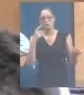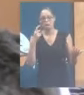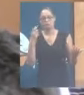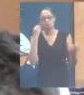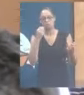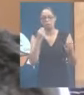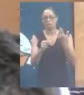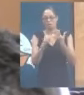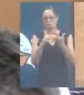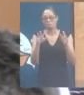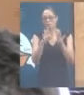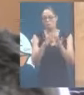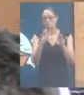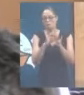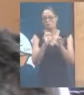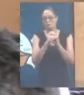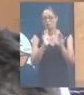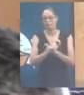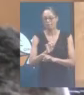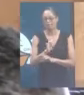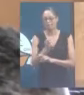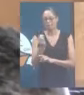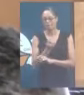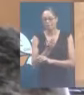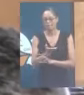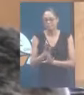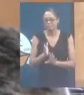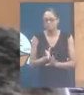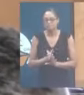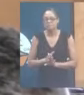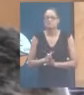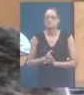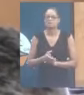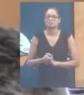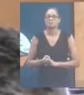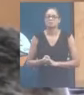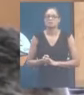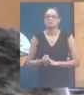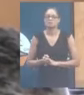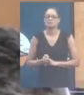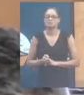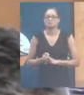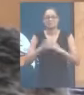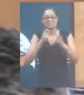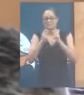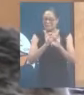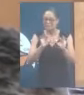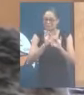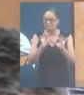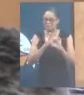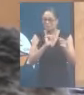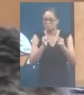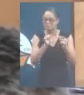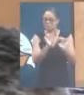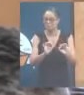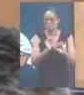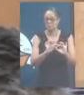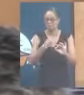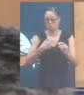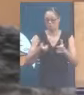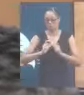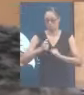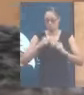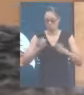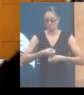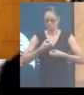l'obscurantisme, l'obscurité. Laissez-moi parler, s'il vous plaît. Pas de débat, s'il vous plaît. Vous m'avez donné la parole. Donc